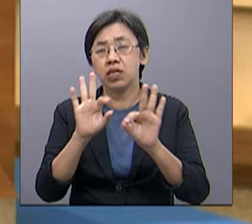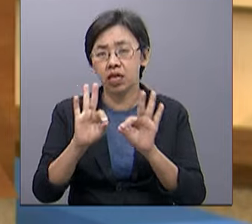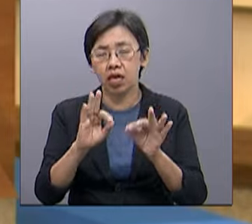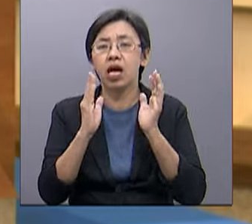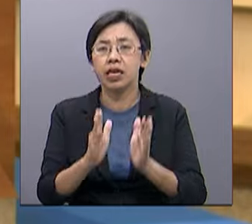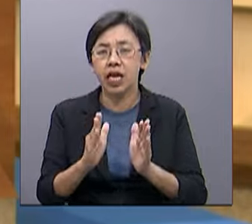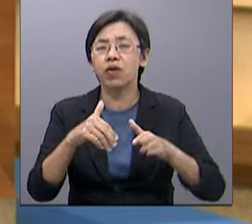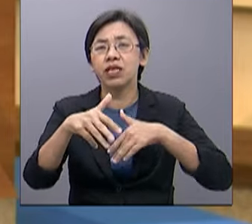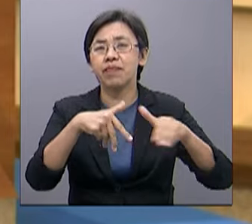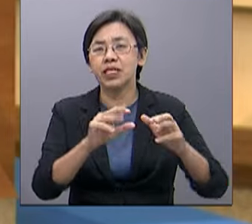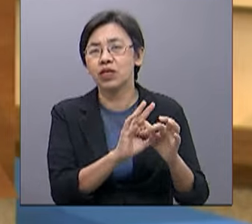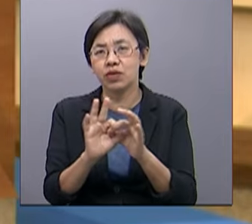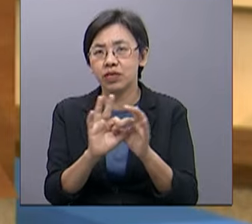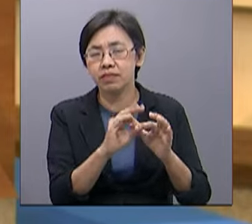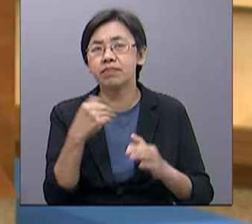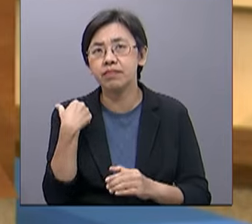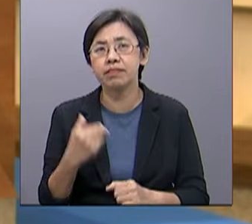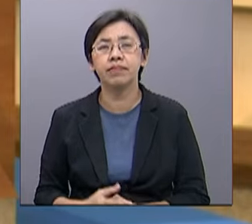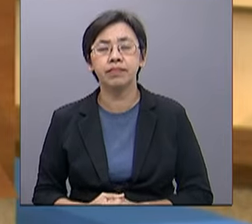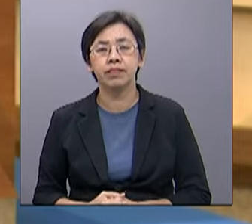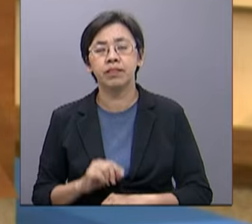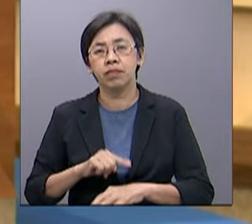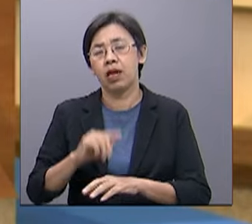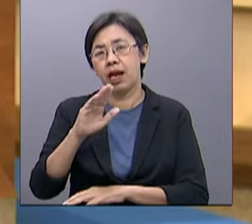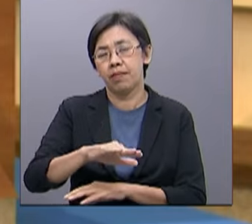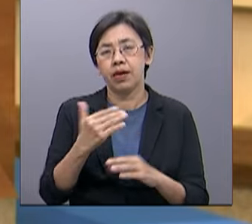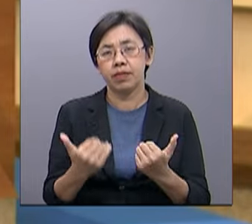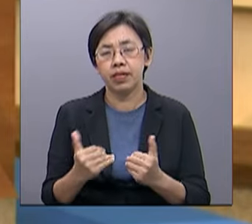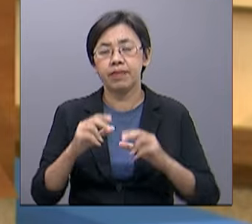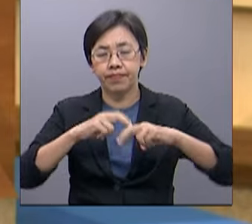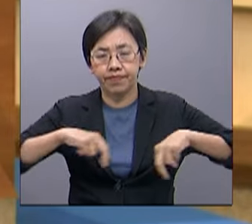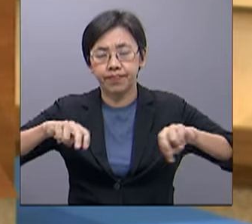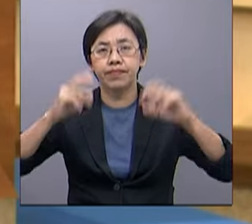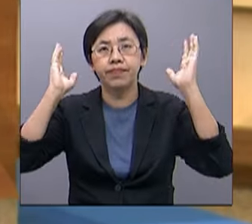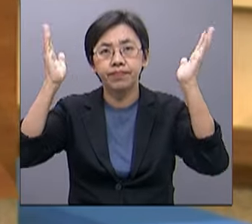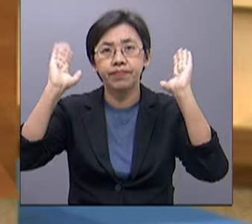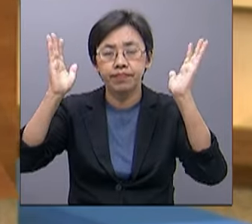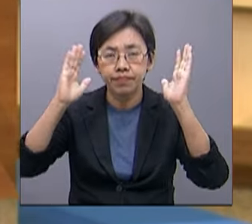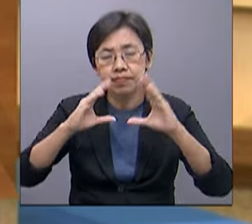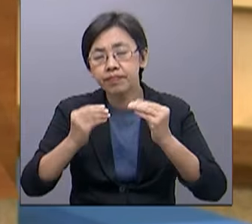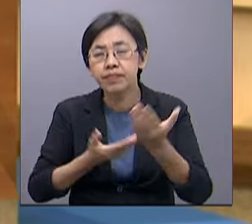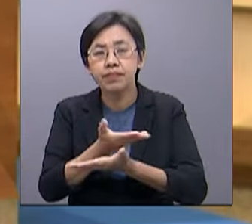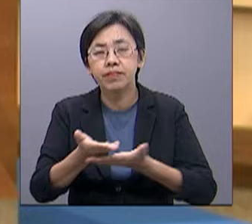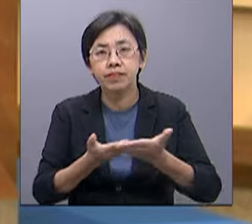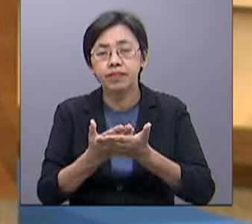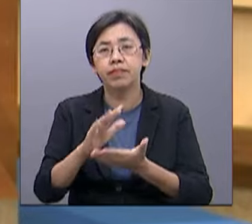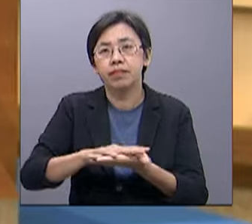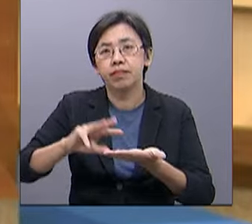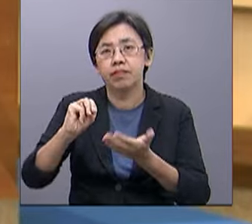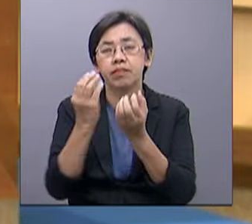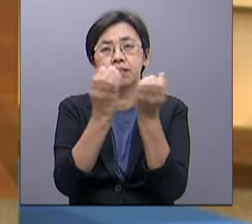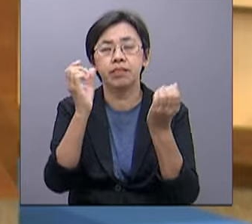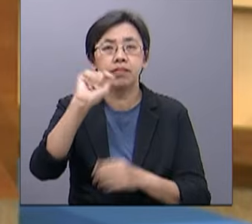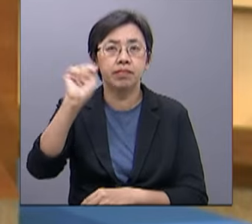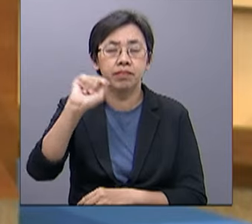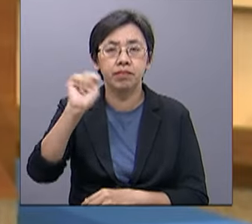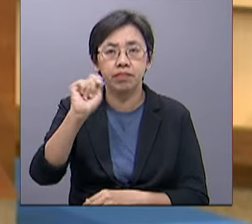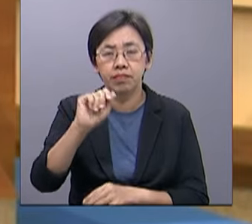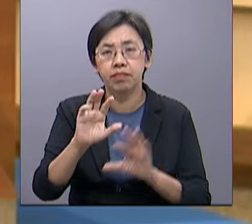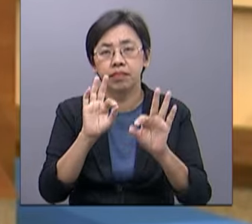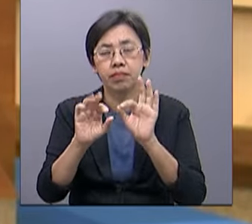ค่ะคุณพรบดีคุณจีรัชตาคะในช่วงบ่ายนี้ก็มีงานเสวนานะคะที่มหาวิทยาลัยธรรมศาสตร์ท่าพระจันทร์เกี่ยวกับปัญหาการเลือกสว